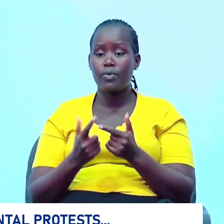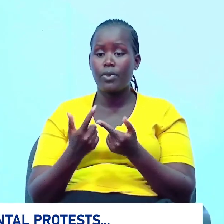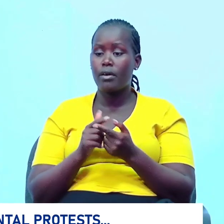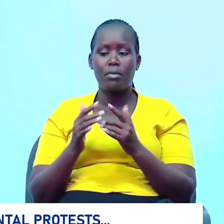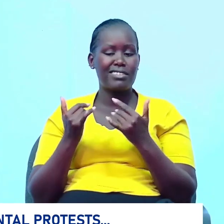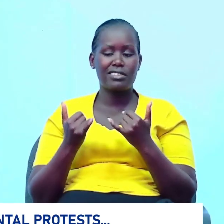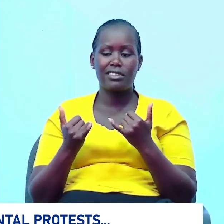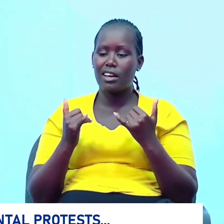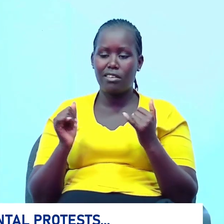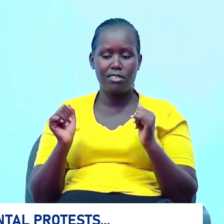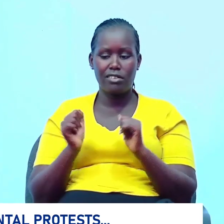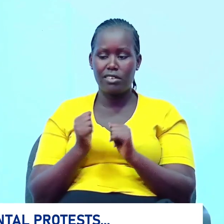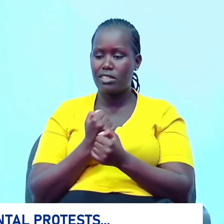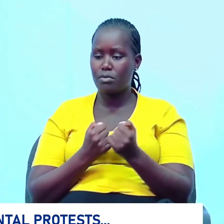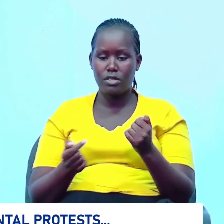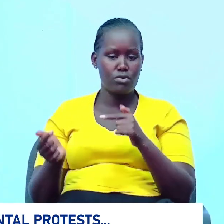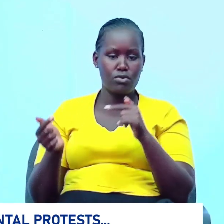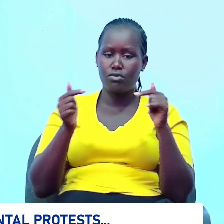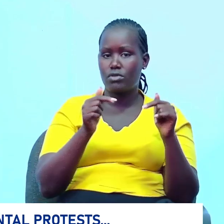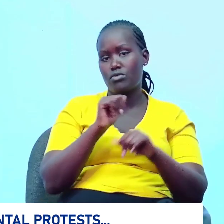huu asikanyake compound yetu ya shule,